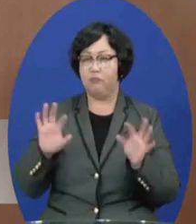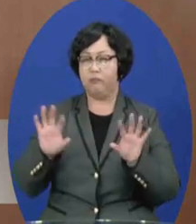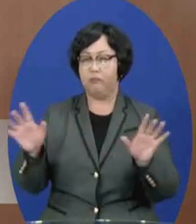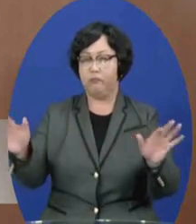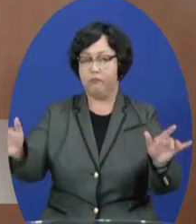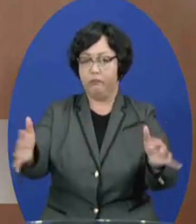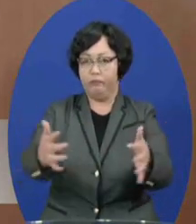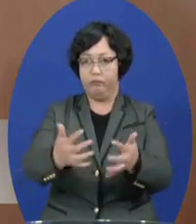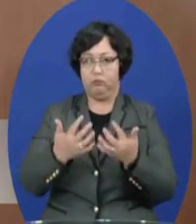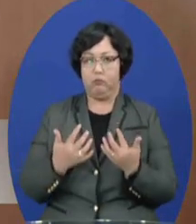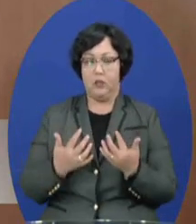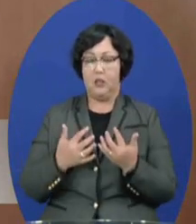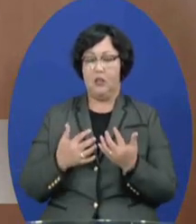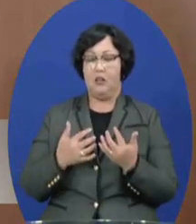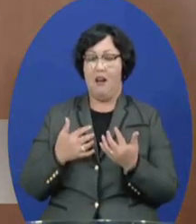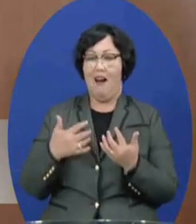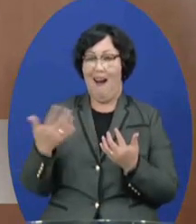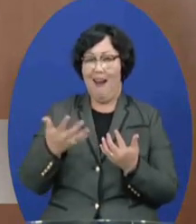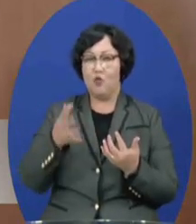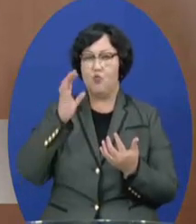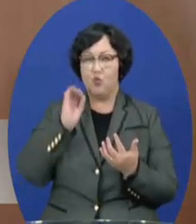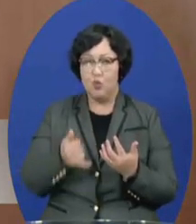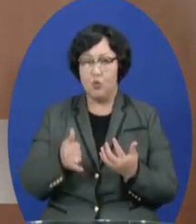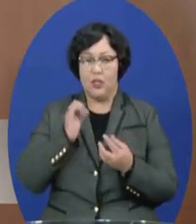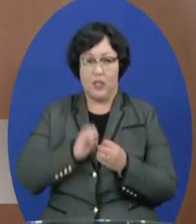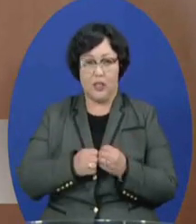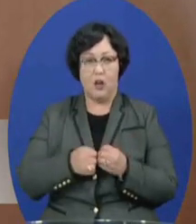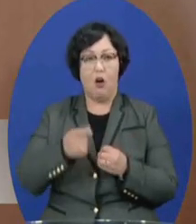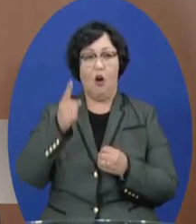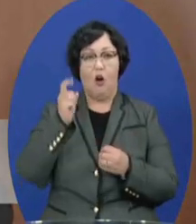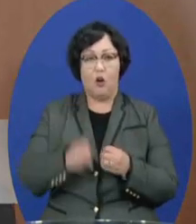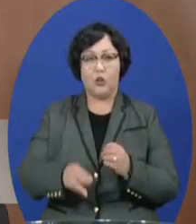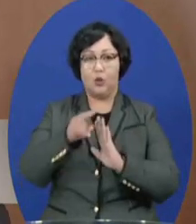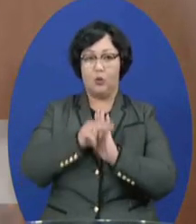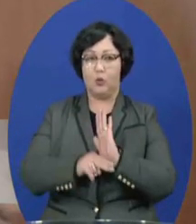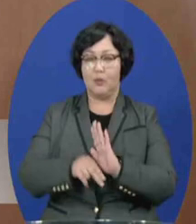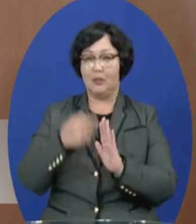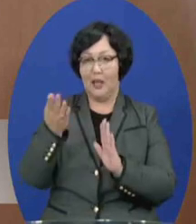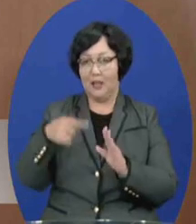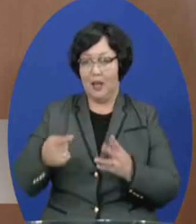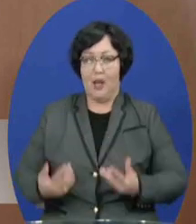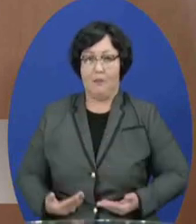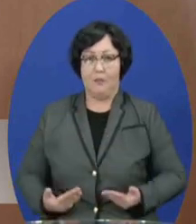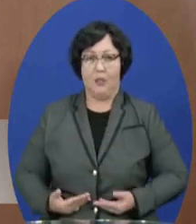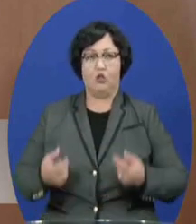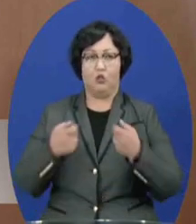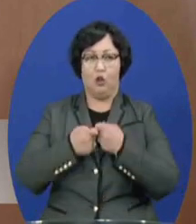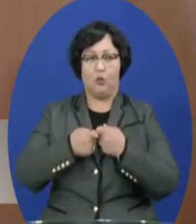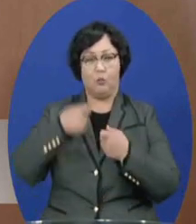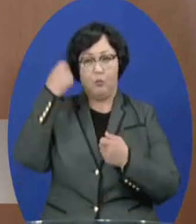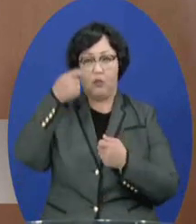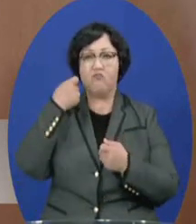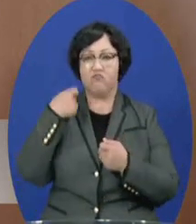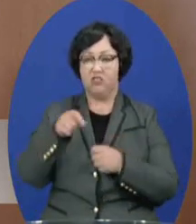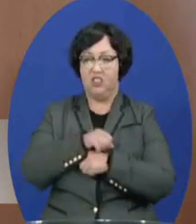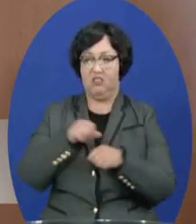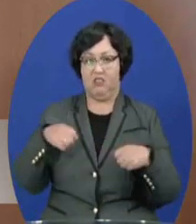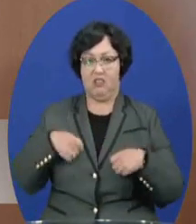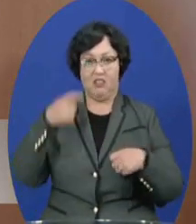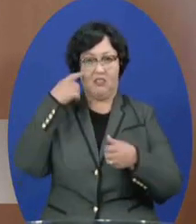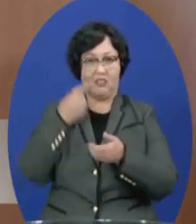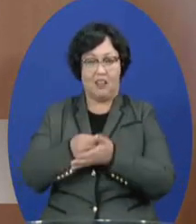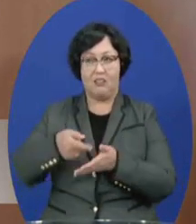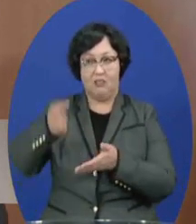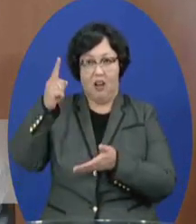дөрөгдөр нь, тухайн нэгжлэр нь, тухайн хэсэгтэр нь яг юу байвал одоо шин хотын дүрмэнд таны амьдралд одоо тустай гэж та бодож байгаа юм бэ? Энийг